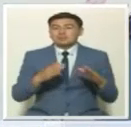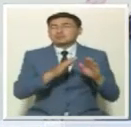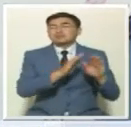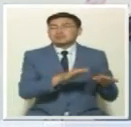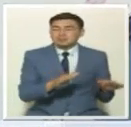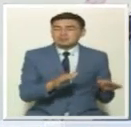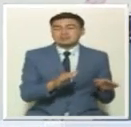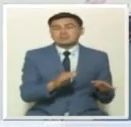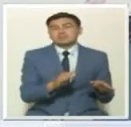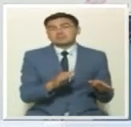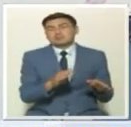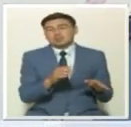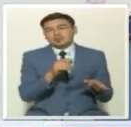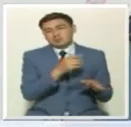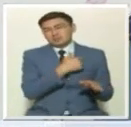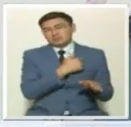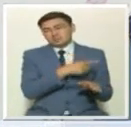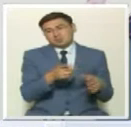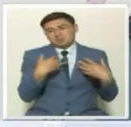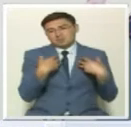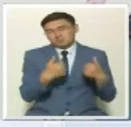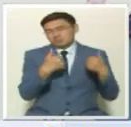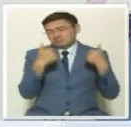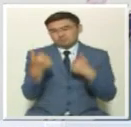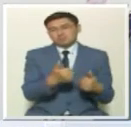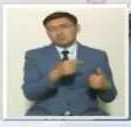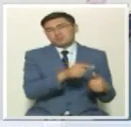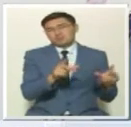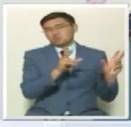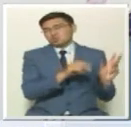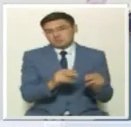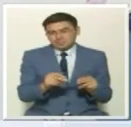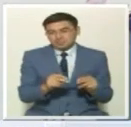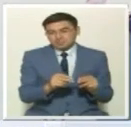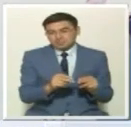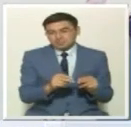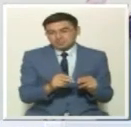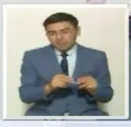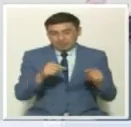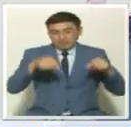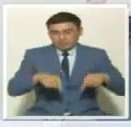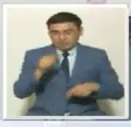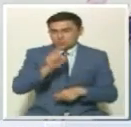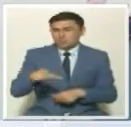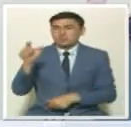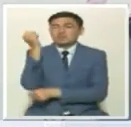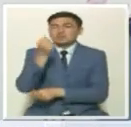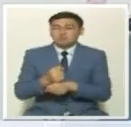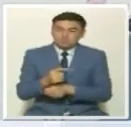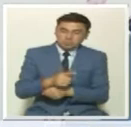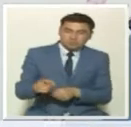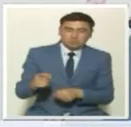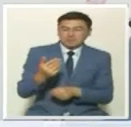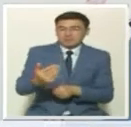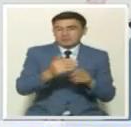балаларымызға тілейтініміз дендері сау болсын, аман болсын. Осы жердің қызметкерлерінің еңбегі зор, осы